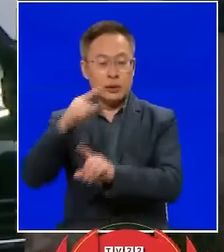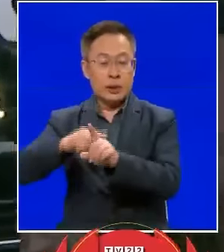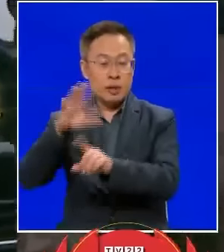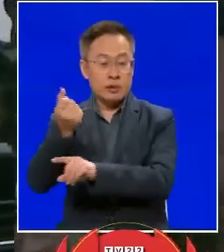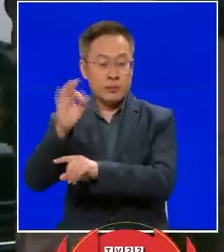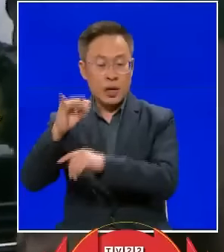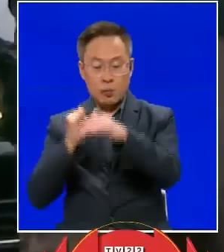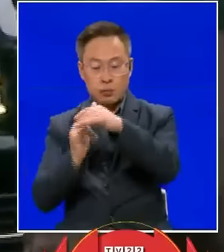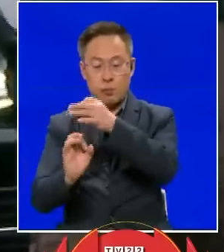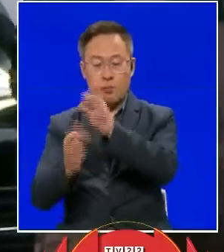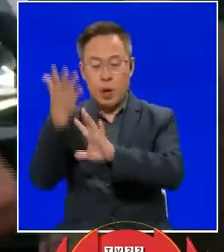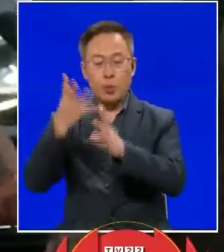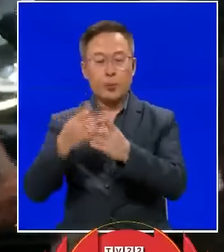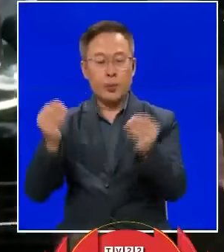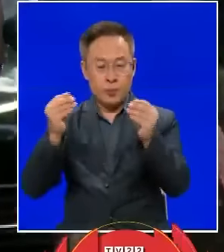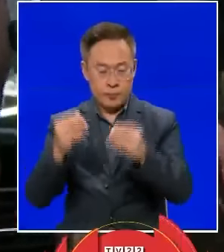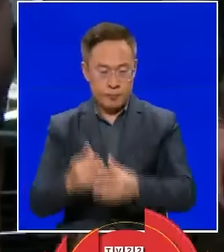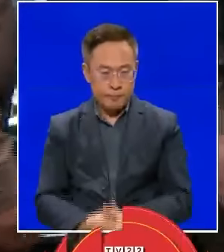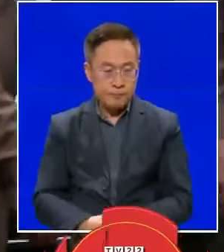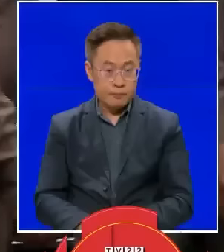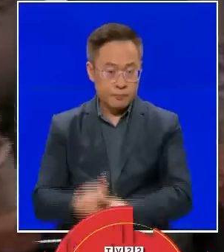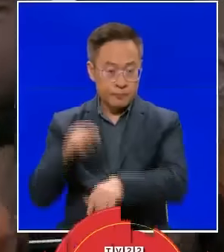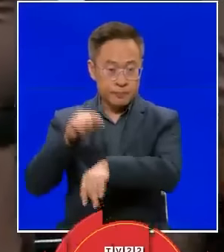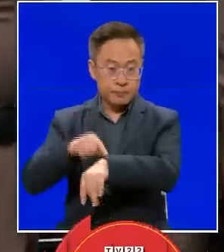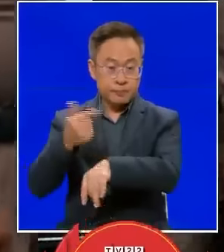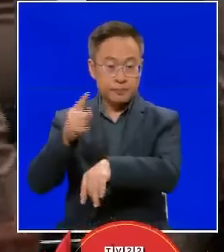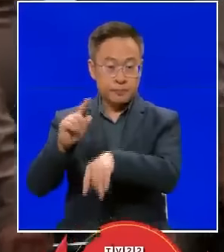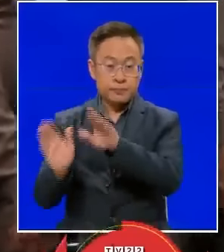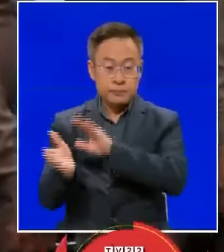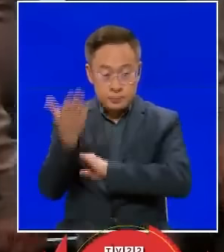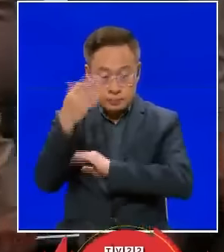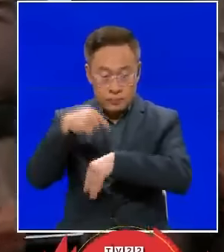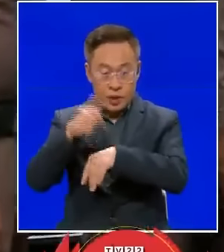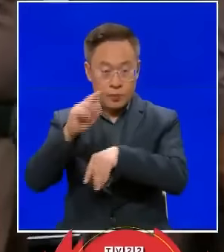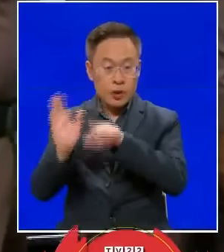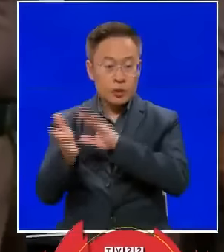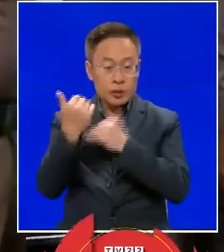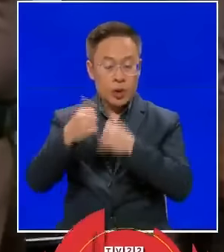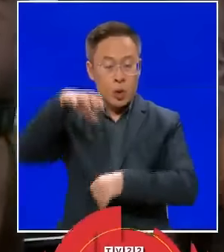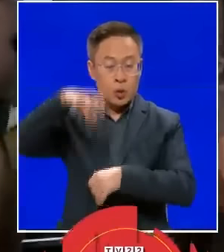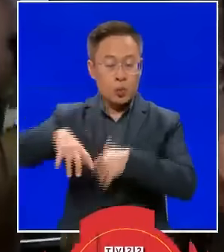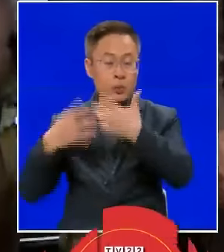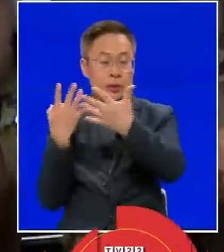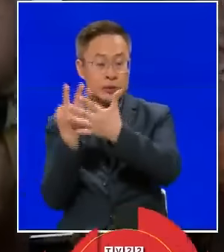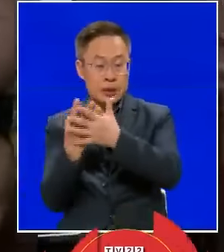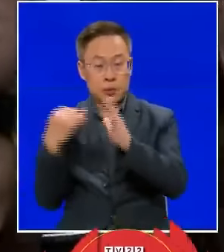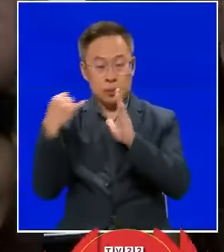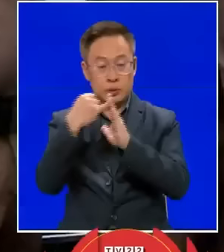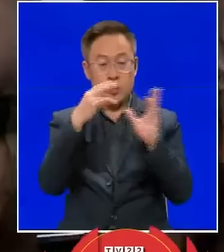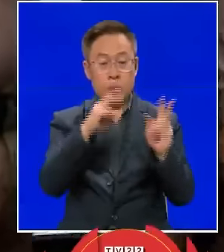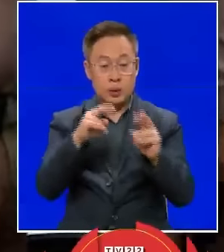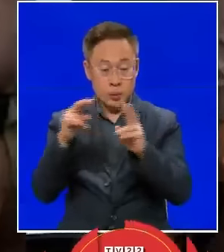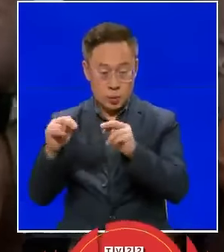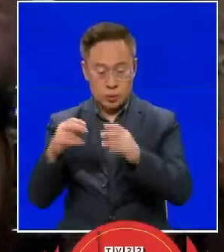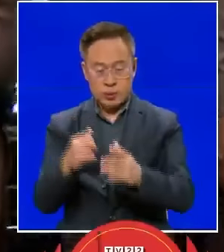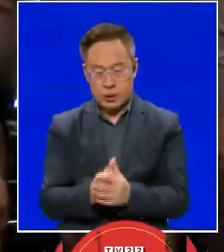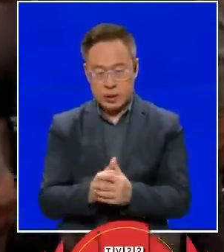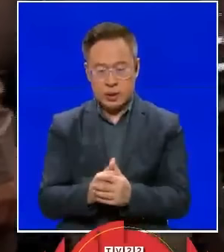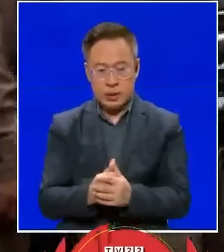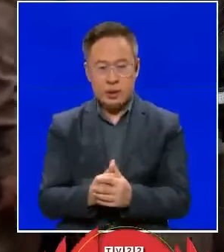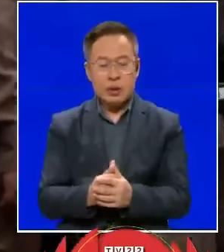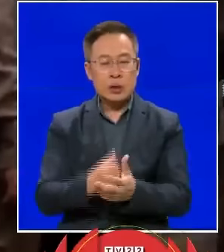ค่ะแล้วก็เมื่อช่วงเวลา 11:00นที่ผ่านมานะคะที่กรมราชทัณฑ์จังหวัดนนทบุรีเองก็มีการแถลงข่าวเกี่ยวกับเรื่องของการ